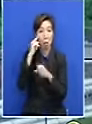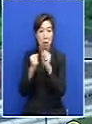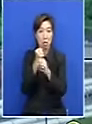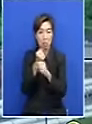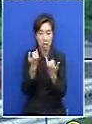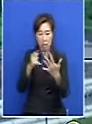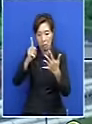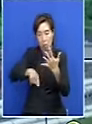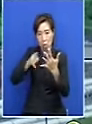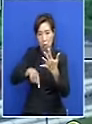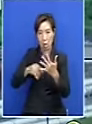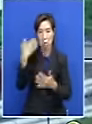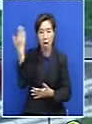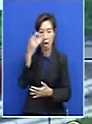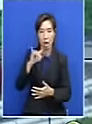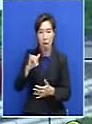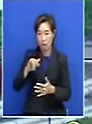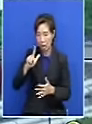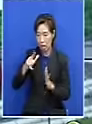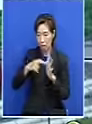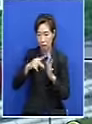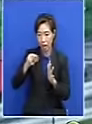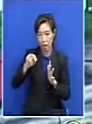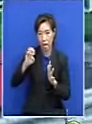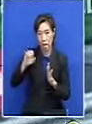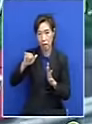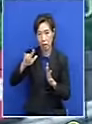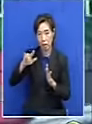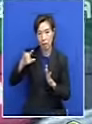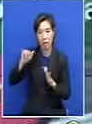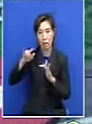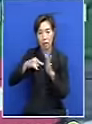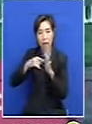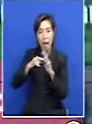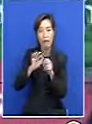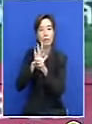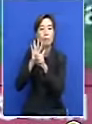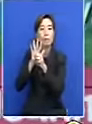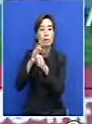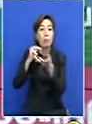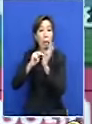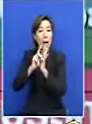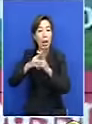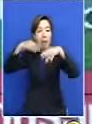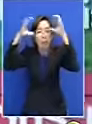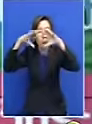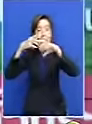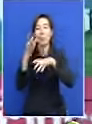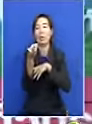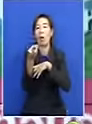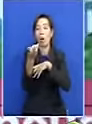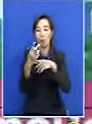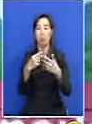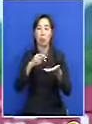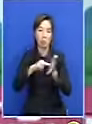ปีนี้นะครับจะเกิดปรากฏการณ์ลานินญาซึ่งคาดการณ์กันแล้วนะครับว่าอาจจะไม่รุนแรงครับหมายความว่าฝนที่ตกอาจจะน้อยนะครับก็ทำ